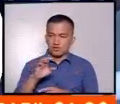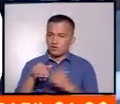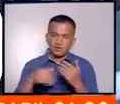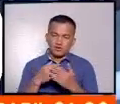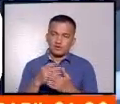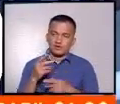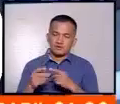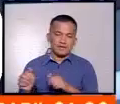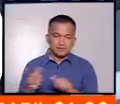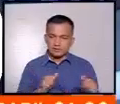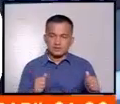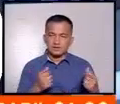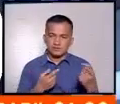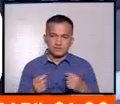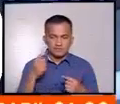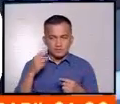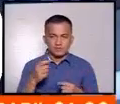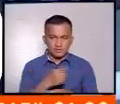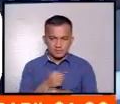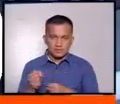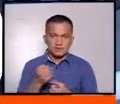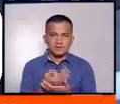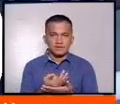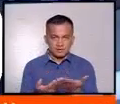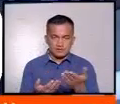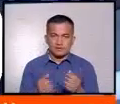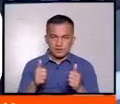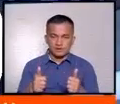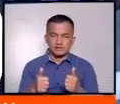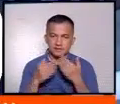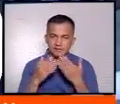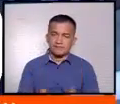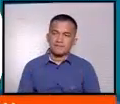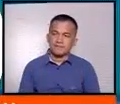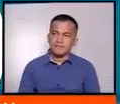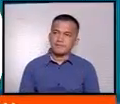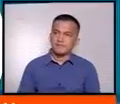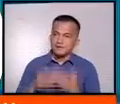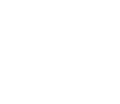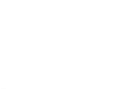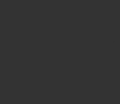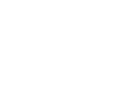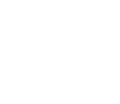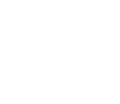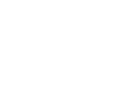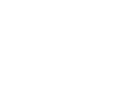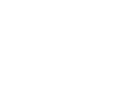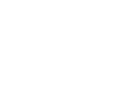ng klaseng action gagawin natin para mabawi yung mga pera nyo. Okay? Salamat po. Maraming salamat, sir.